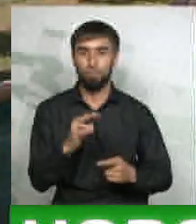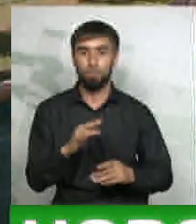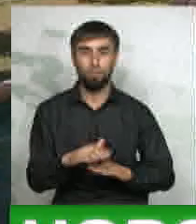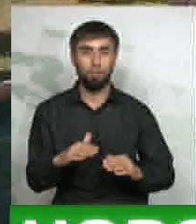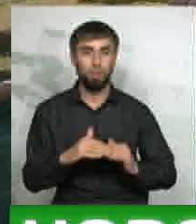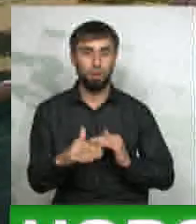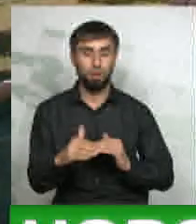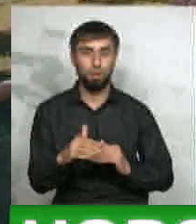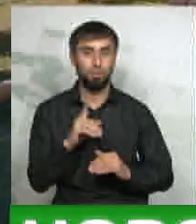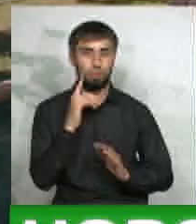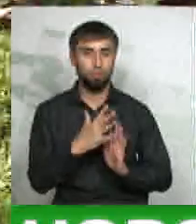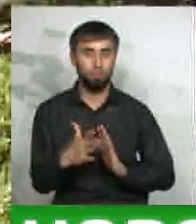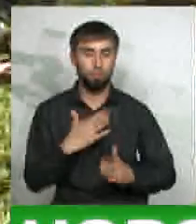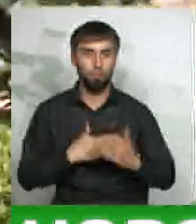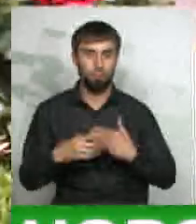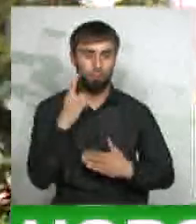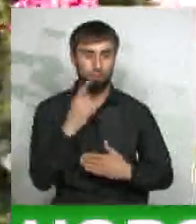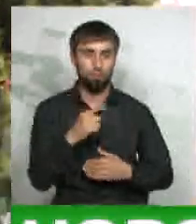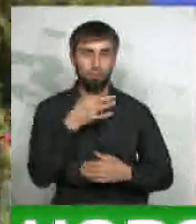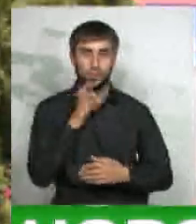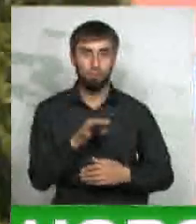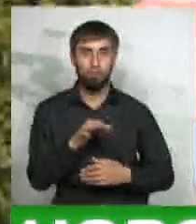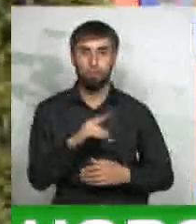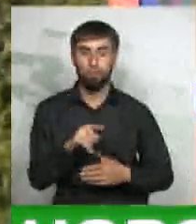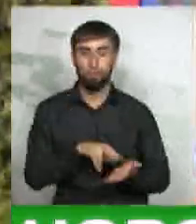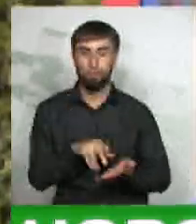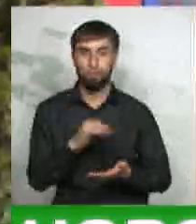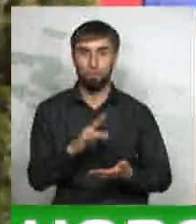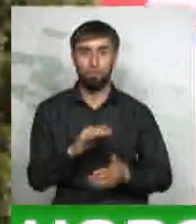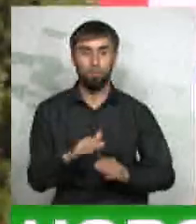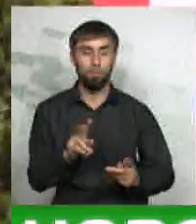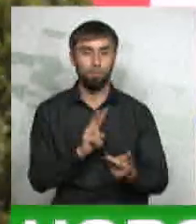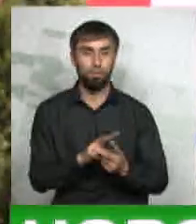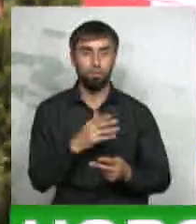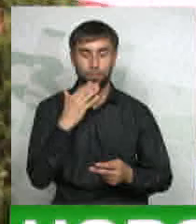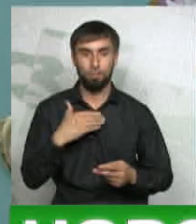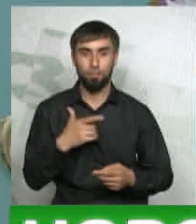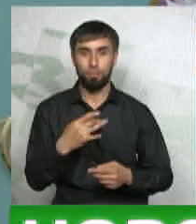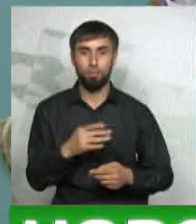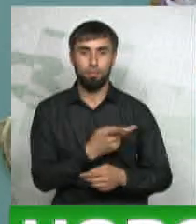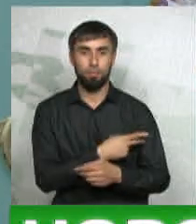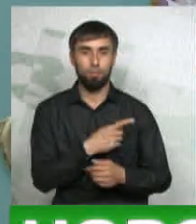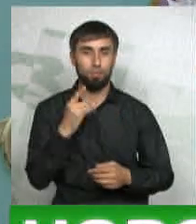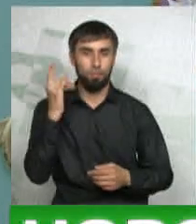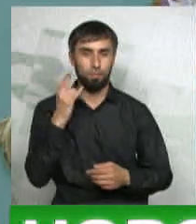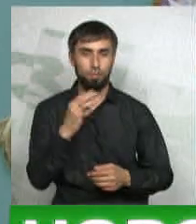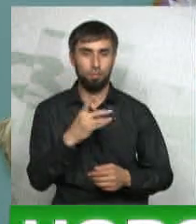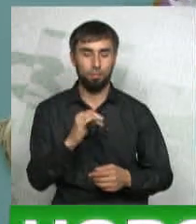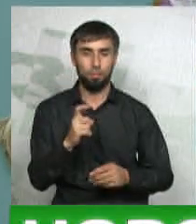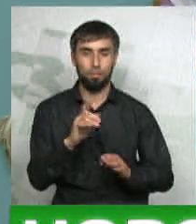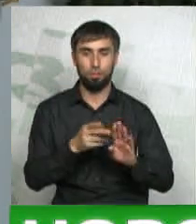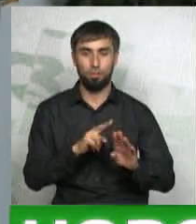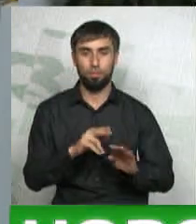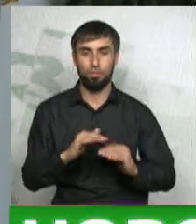детской площадкой с зеленью радует глаз любого. Прямо с порога садика детишек встречают любимые герои сказок и мультиков на стенах и